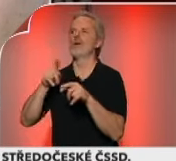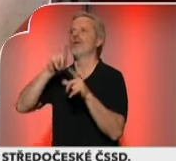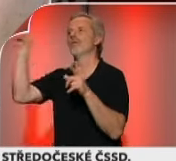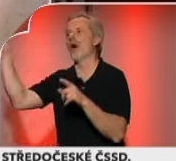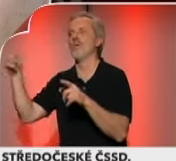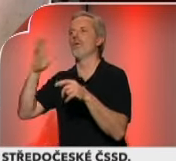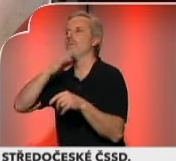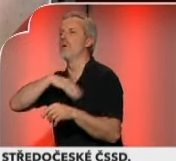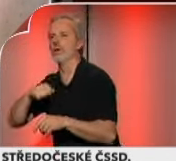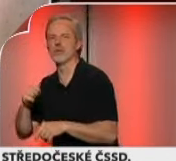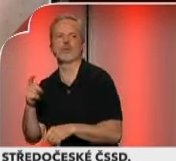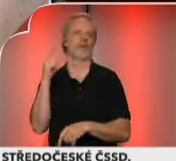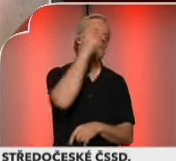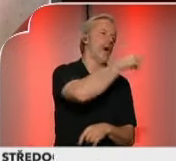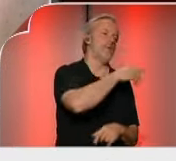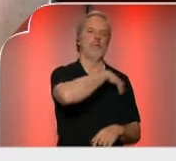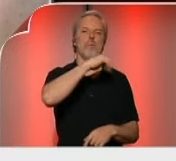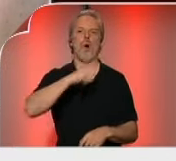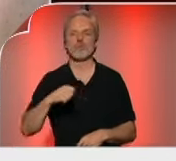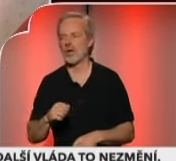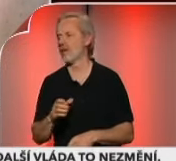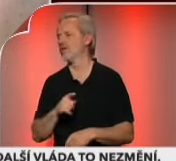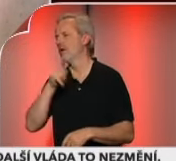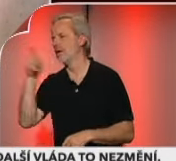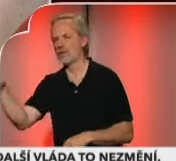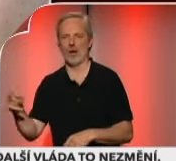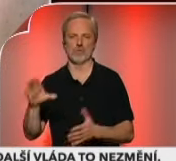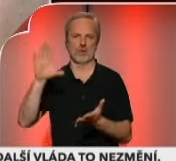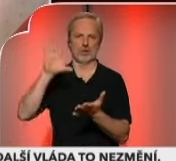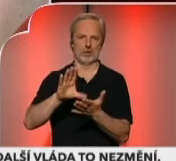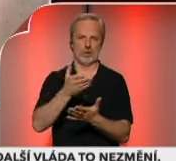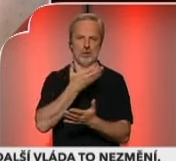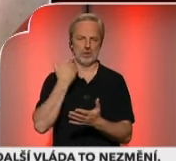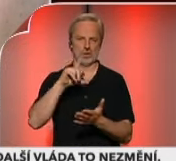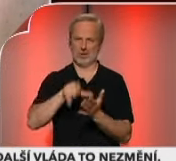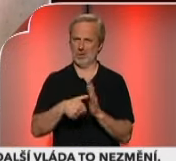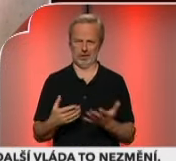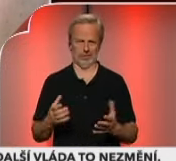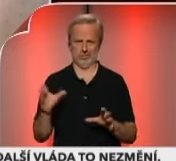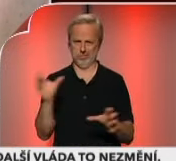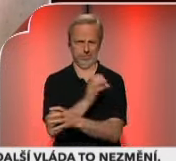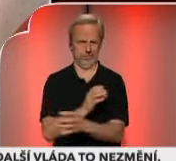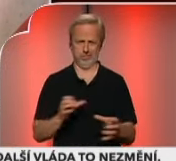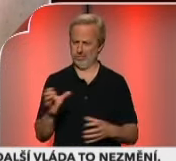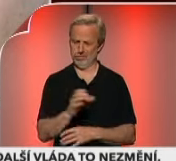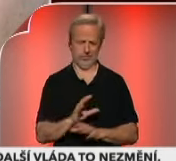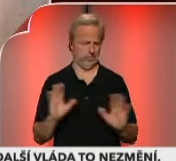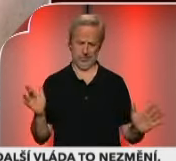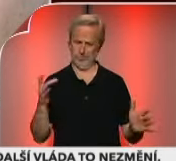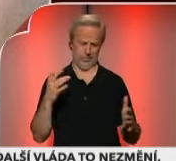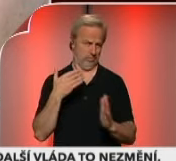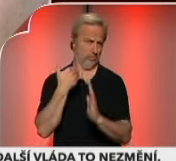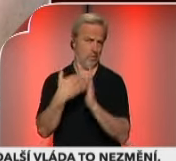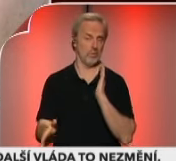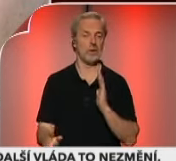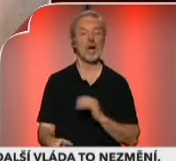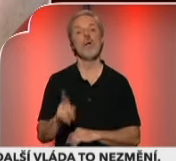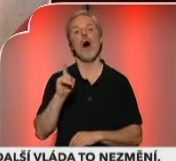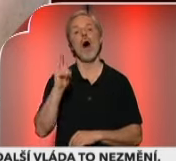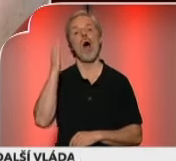na stejné místo a nechci blokovat ta nová očistná řešení To v žádném případě Myslím si ale že Richard